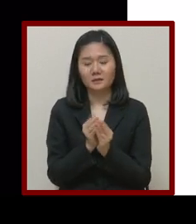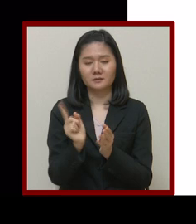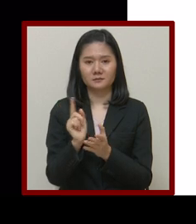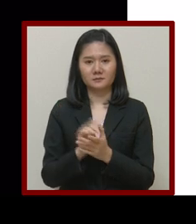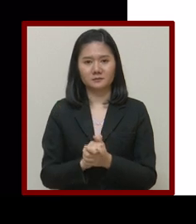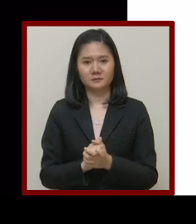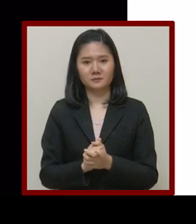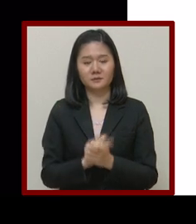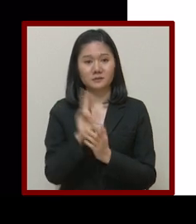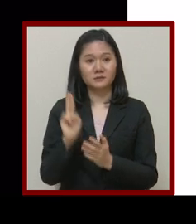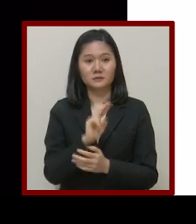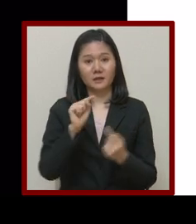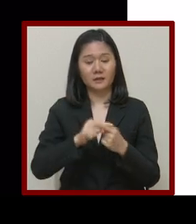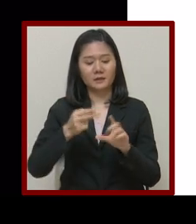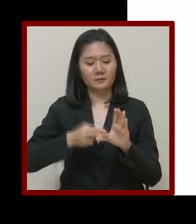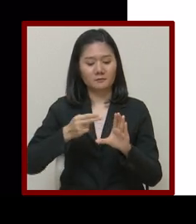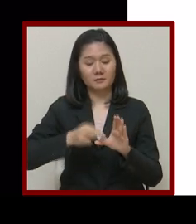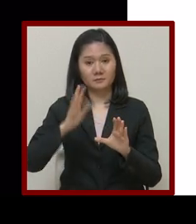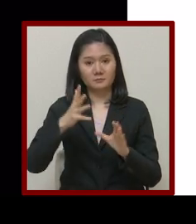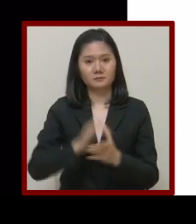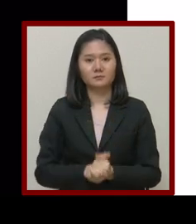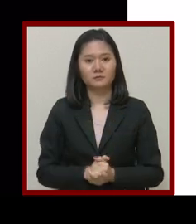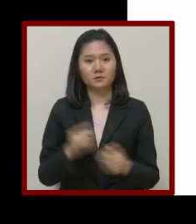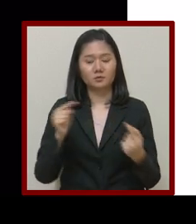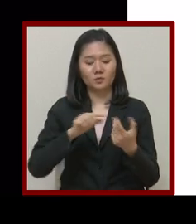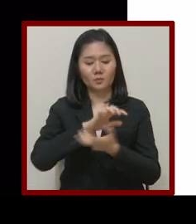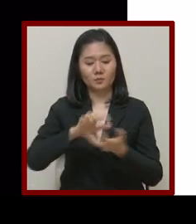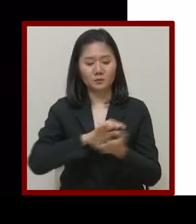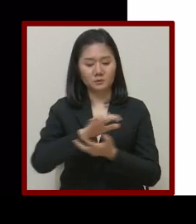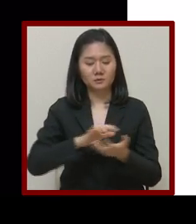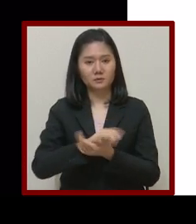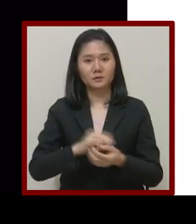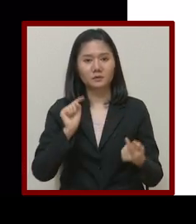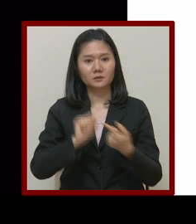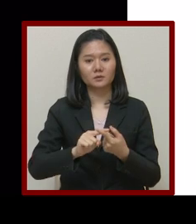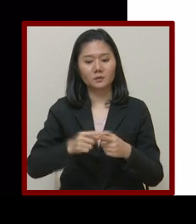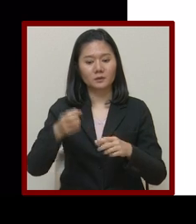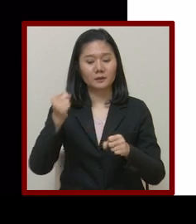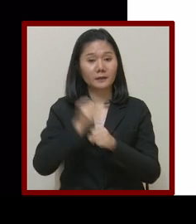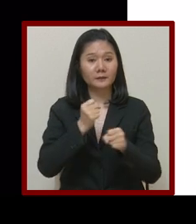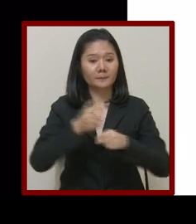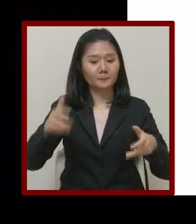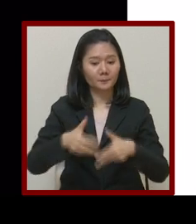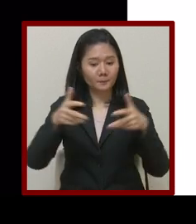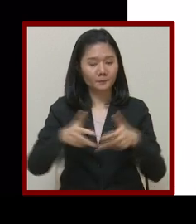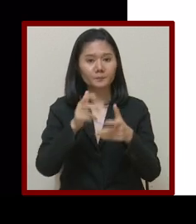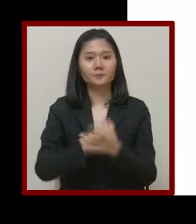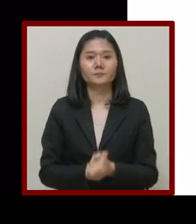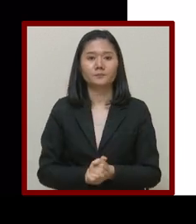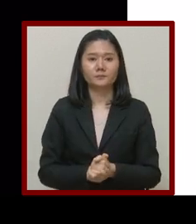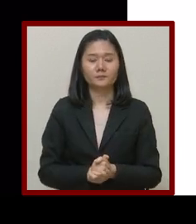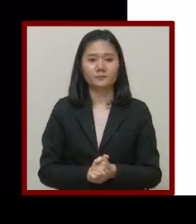อาหารที่ไม่ได้ใช้น้ำมันเป็นส่วนผสมเป็นในการปรุงถูกไหม